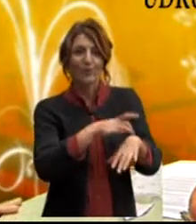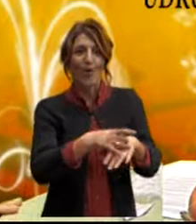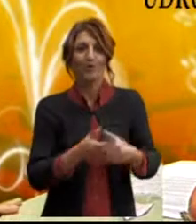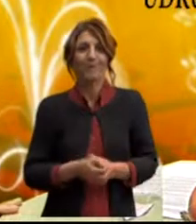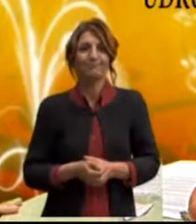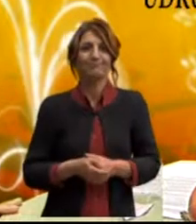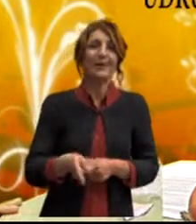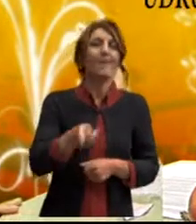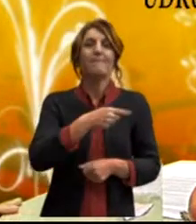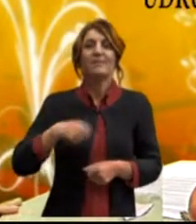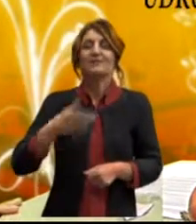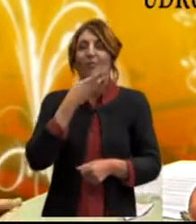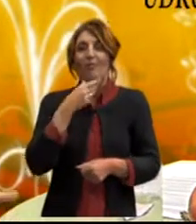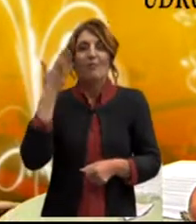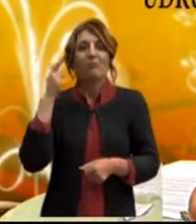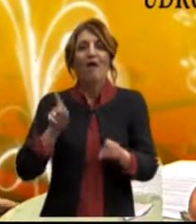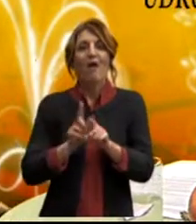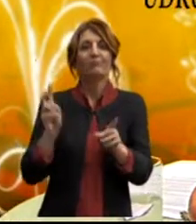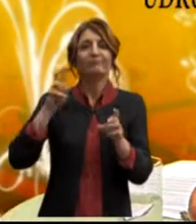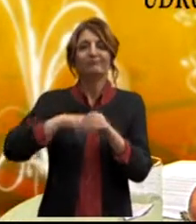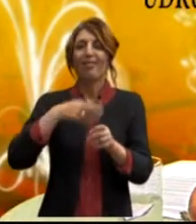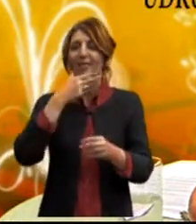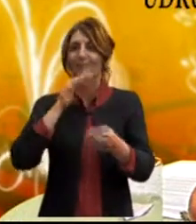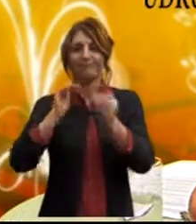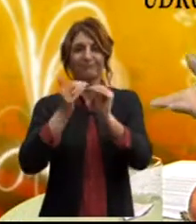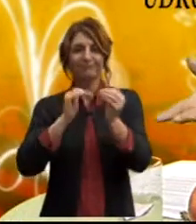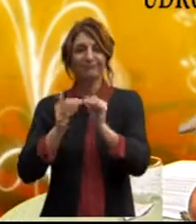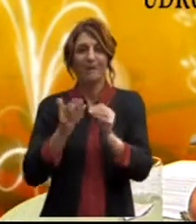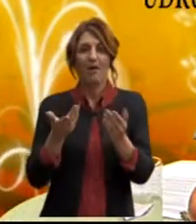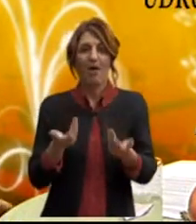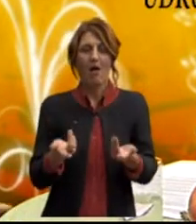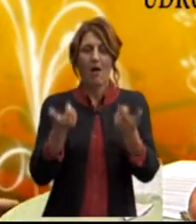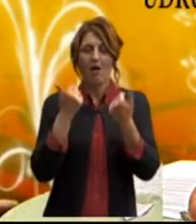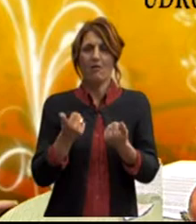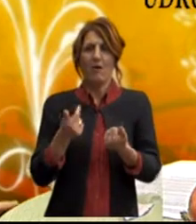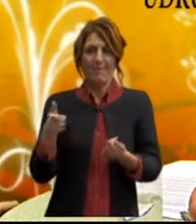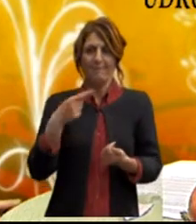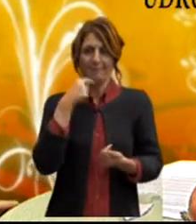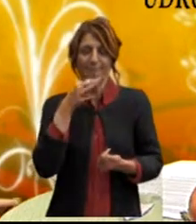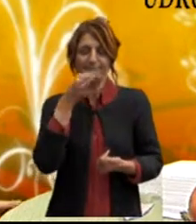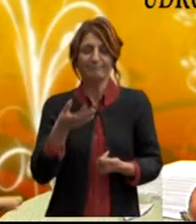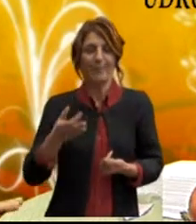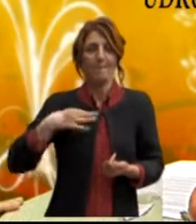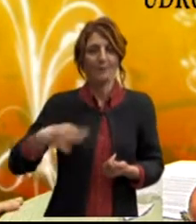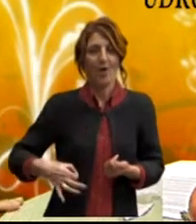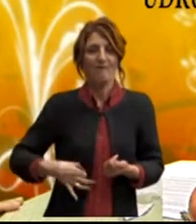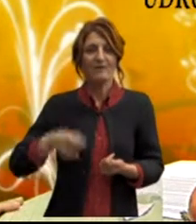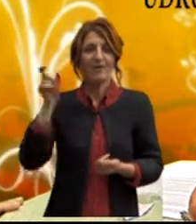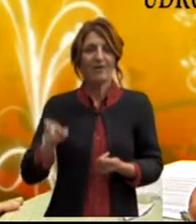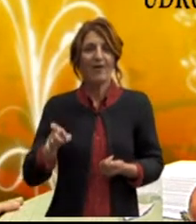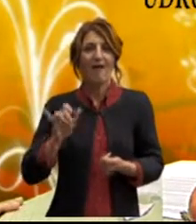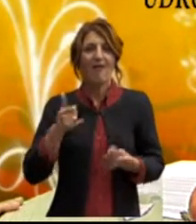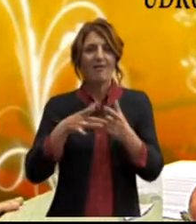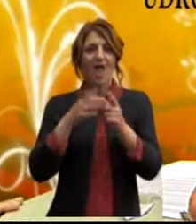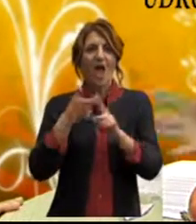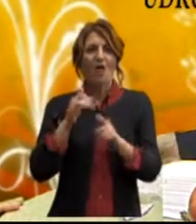sjajno bili uključeni u jedan divan odnos, pa prema tome, profesor Jakovljević, da li se ovako može generalizirati,